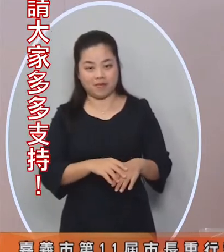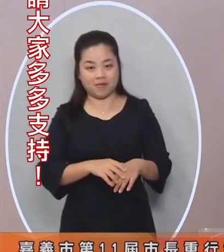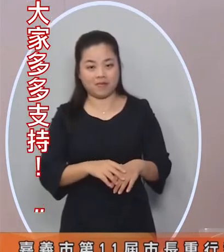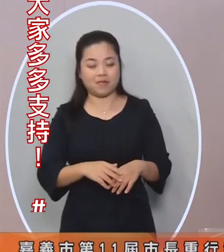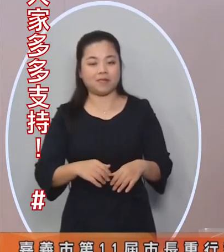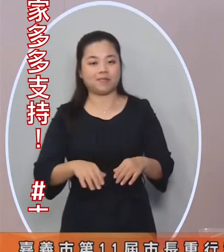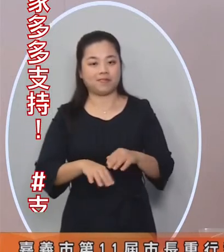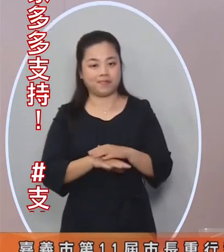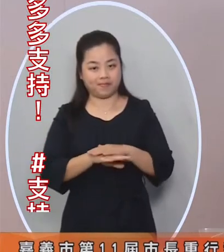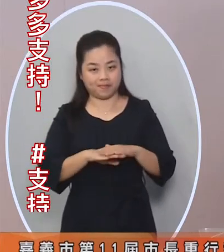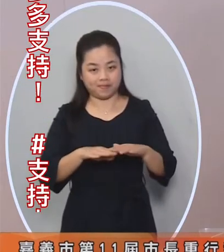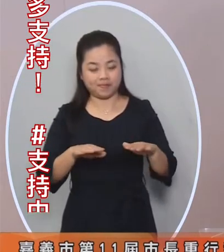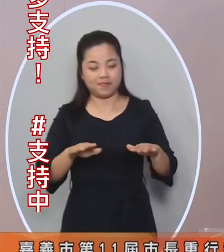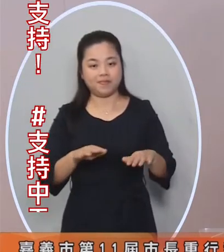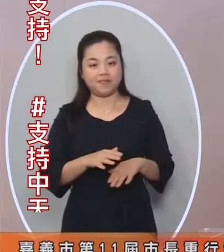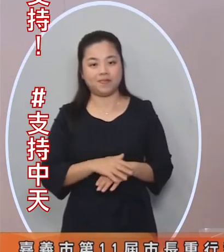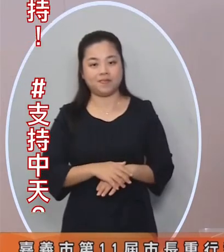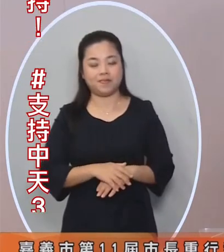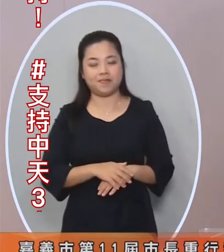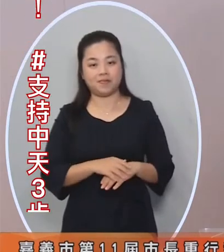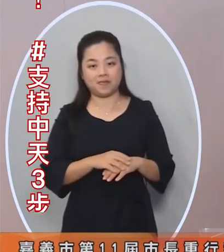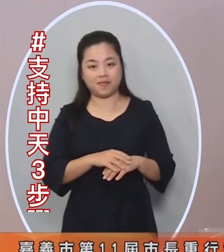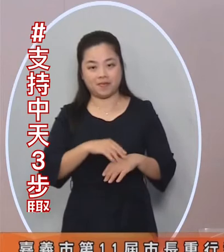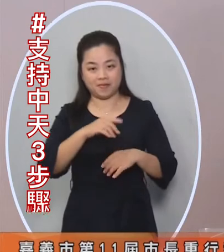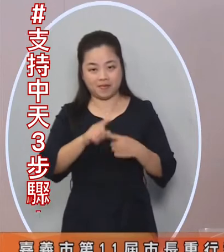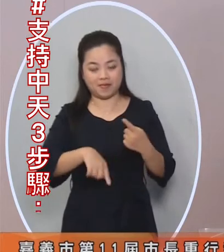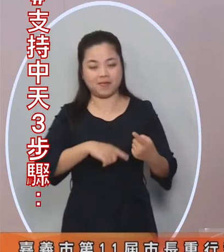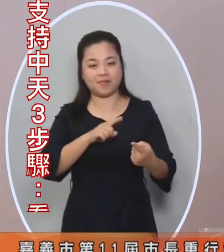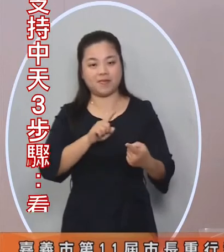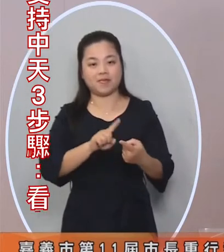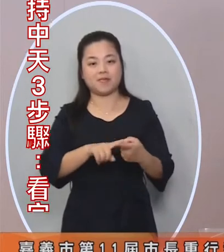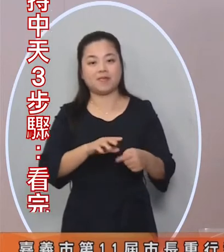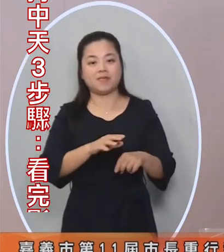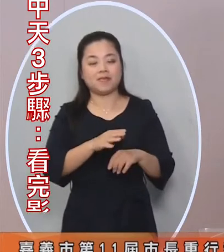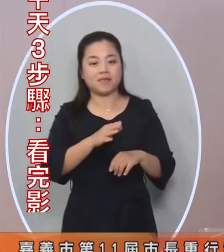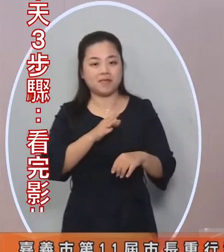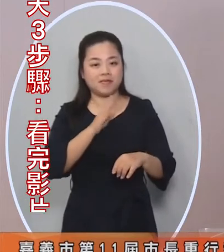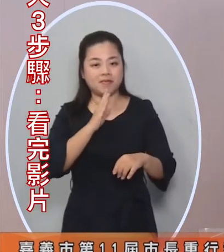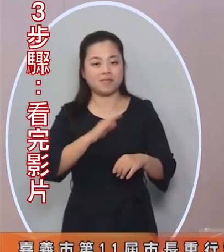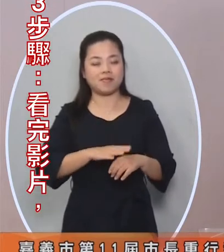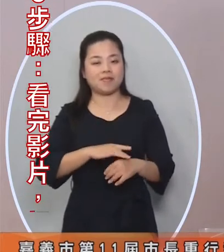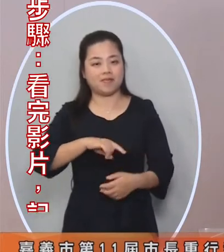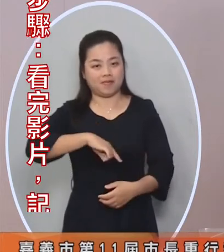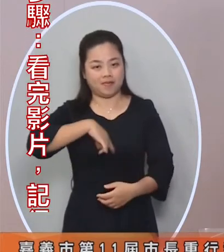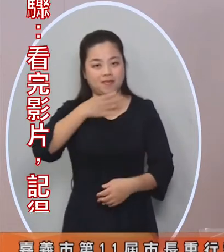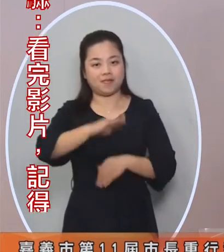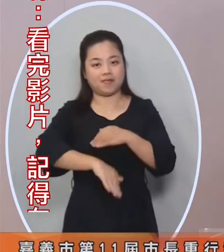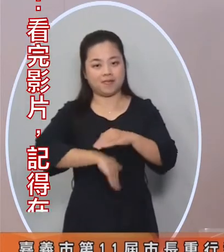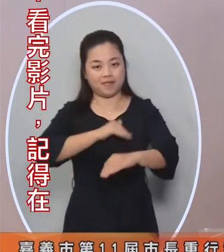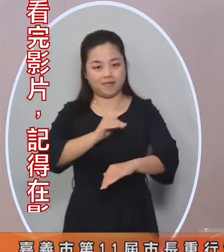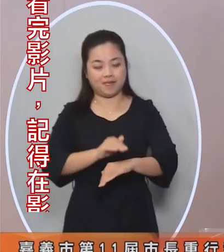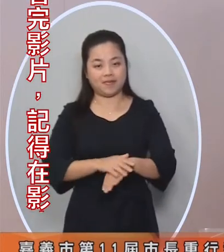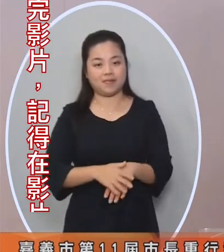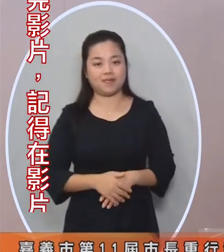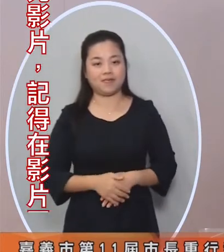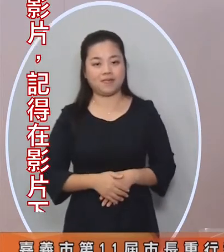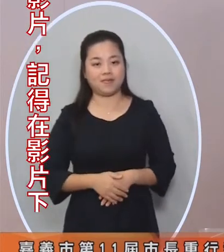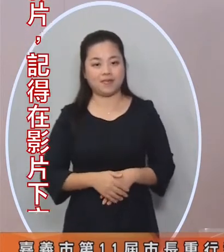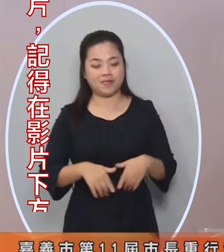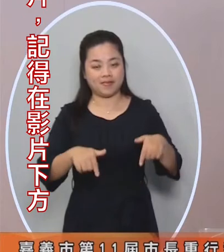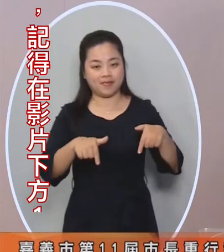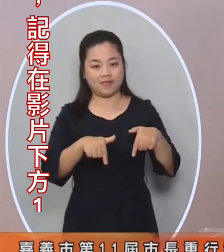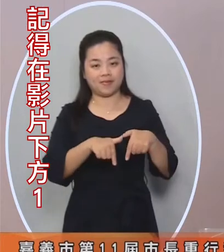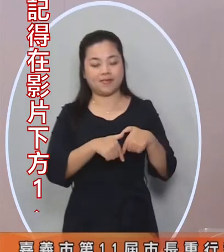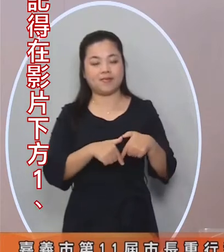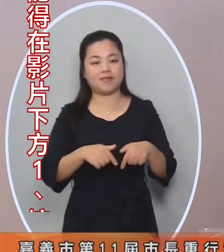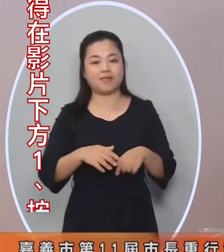为而治，因势利导，浑然天成，心量自